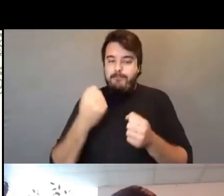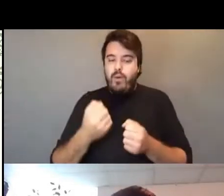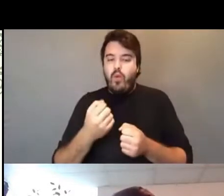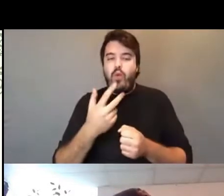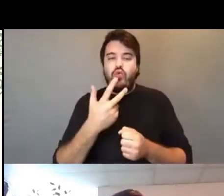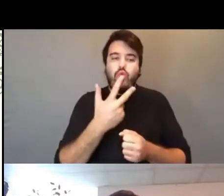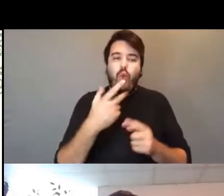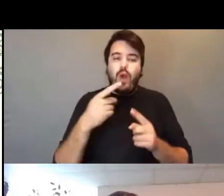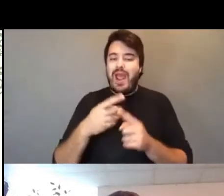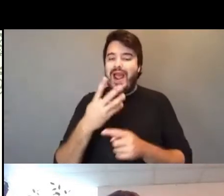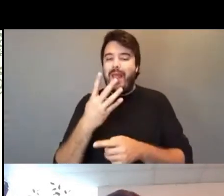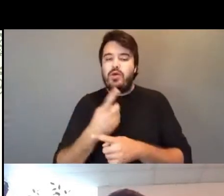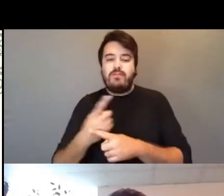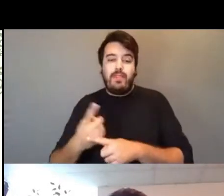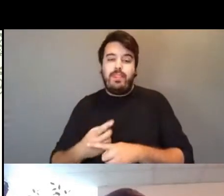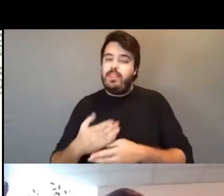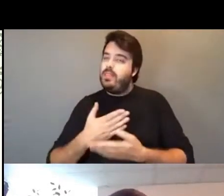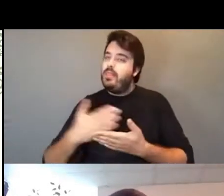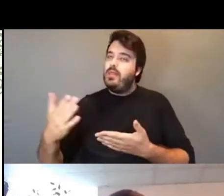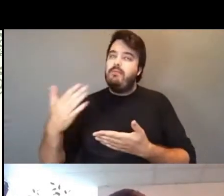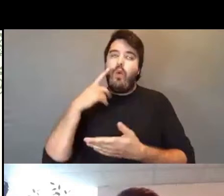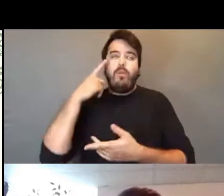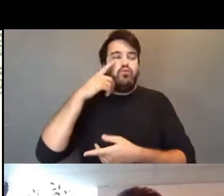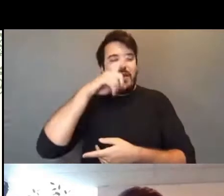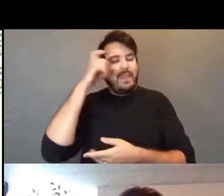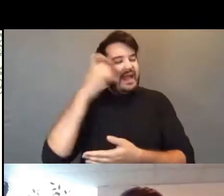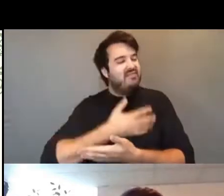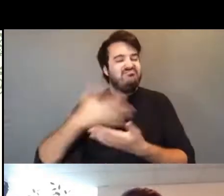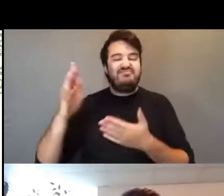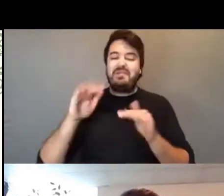3-4 semaines et en avoir tout l'été, toute la saison.